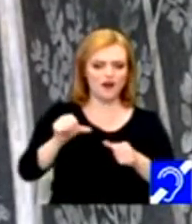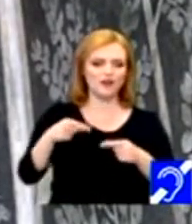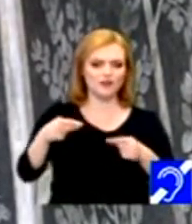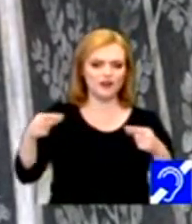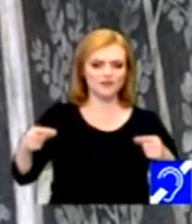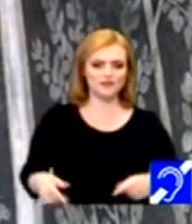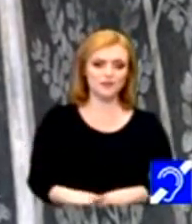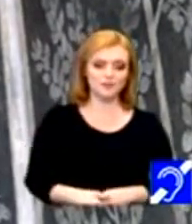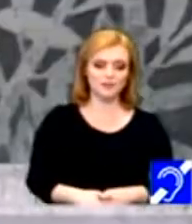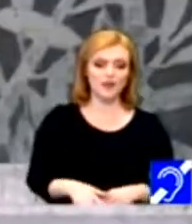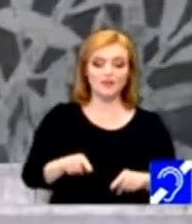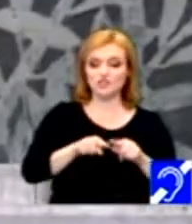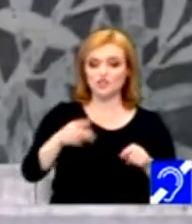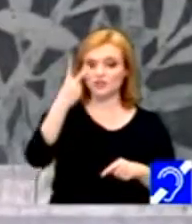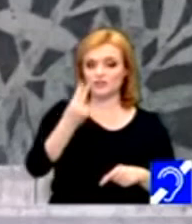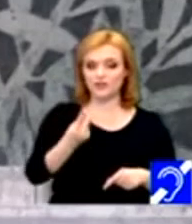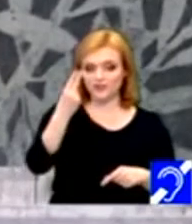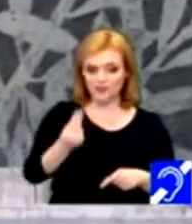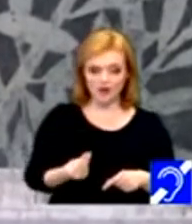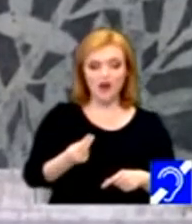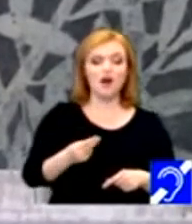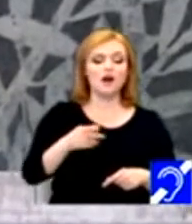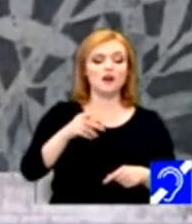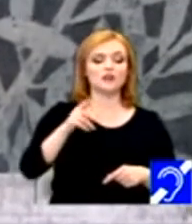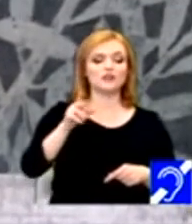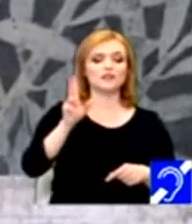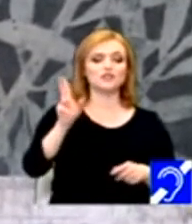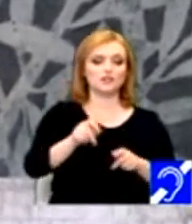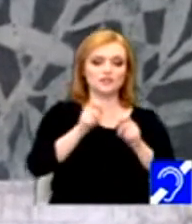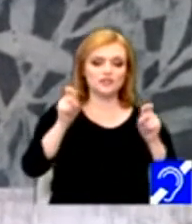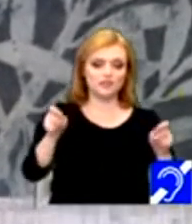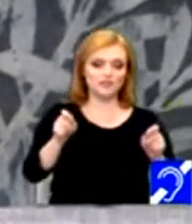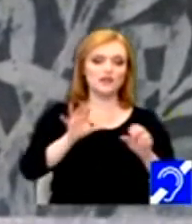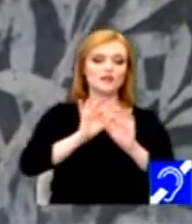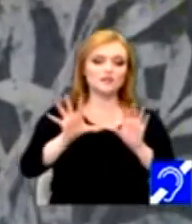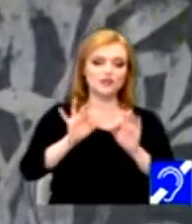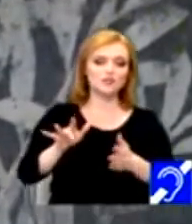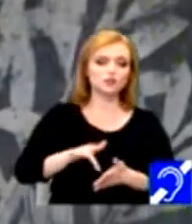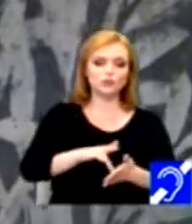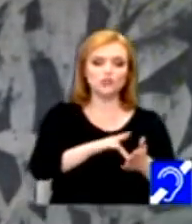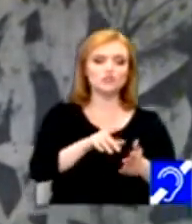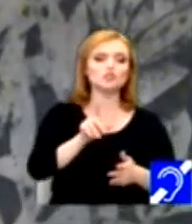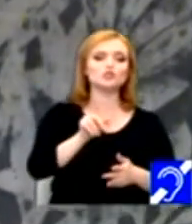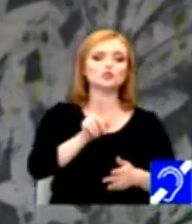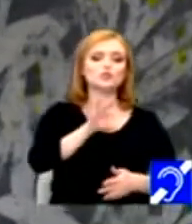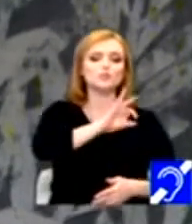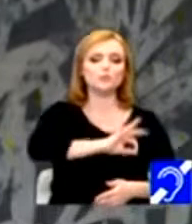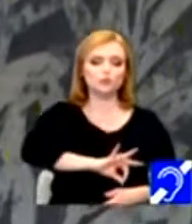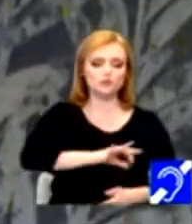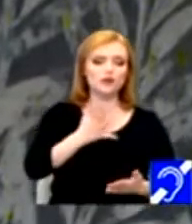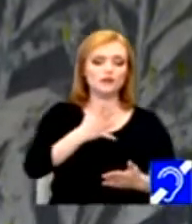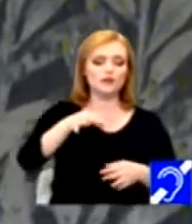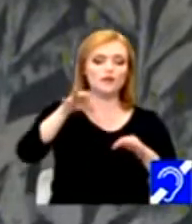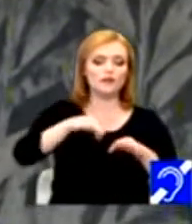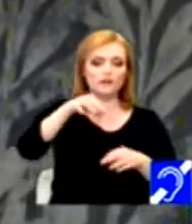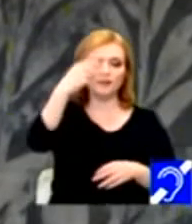2 zile, restauratorii le vor explica turiștilor tehnicile meticuloase pe care le folosesc. În fiecare an, 4 milioane de oameni